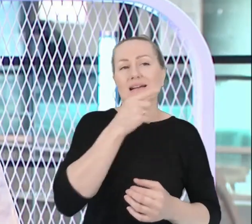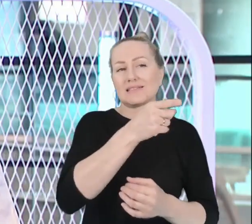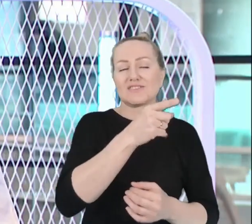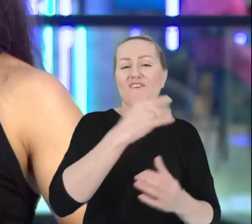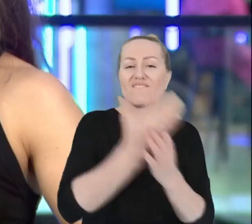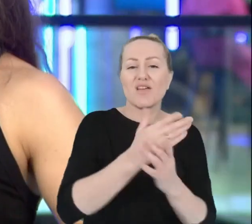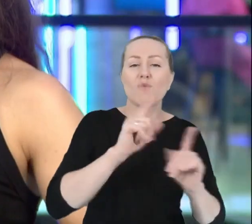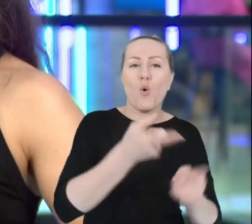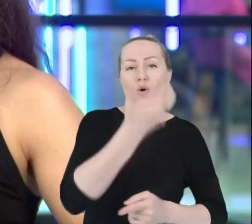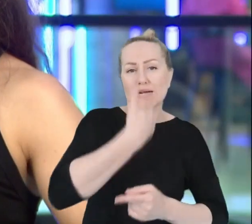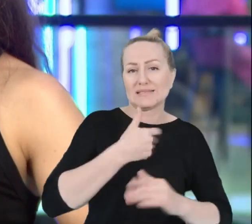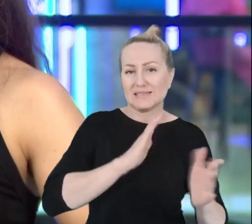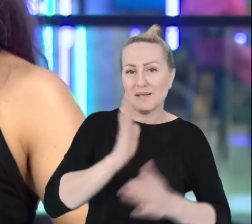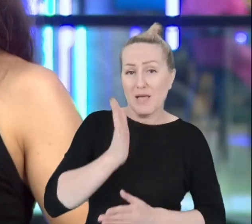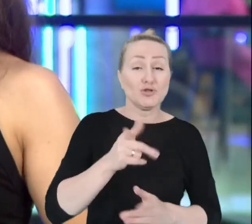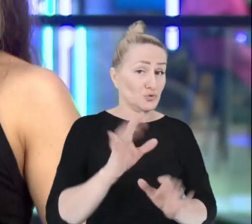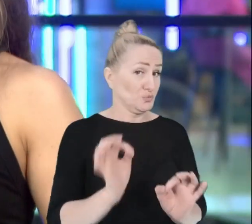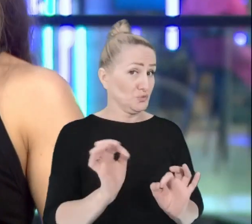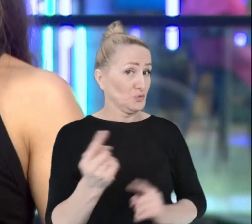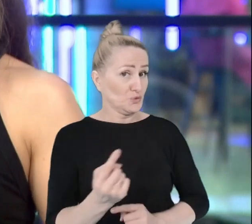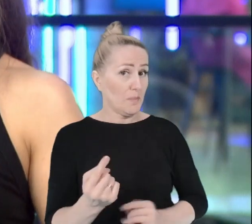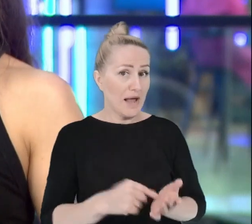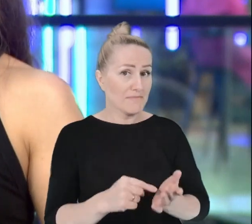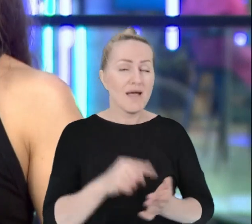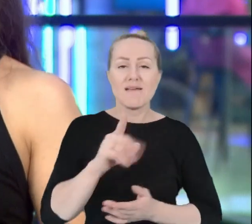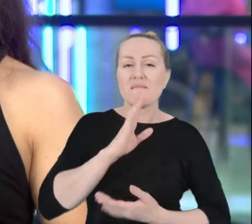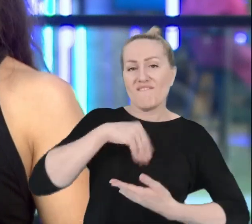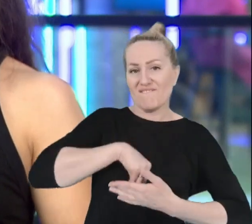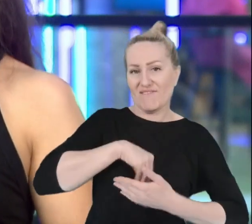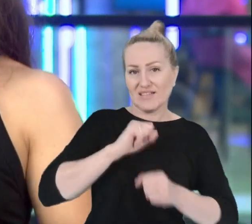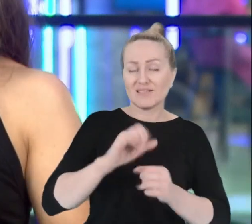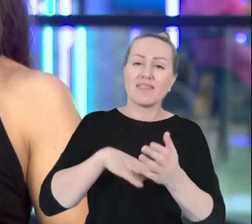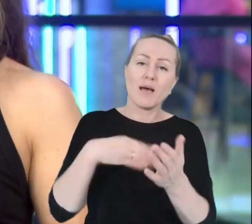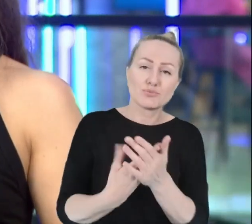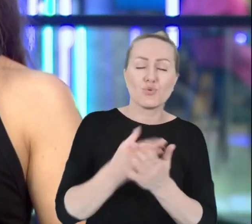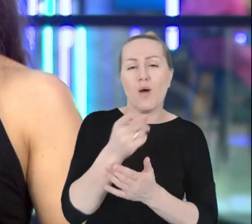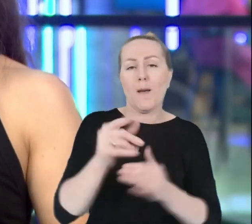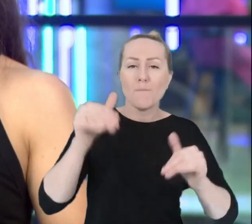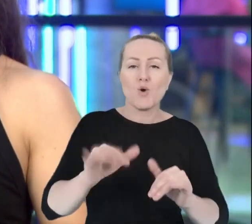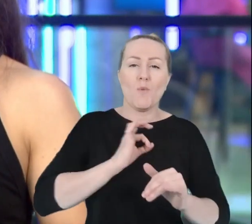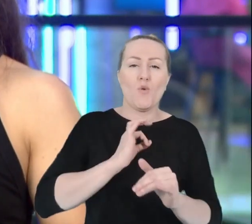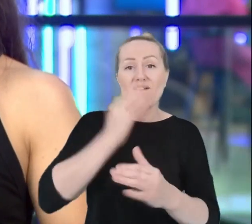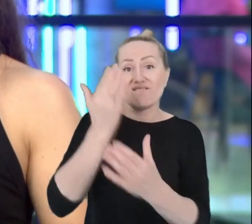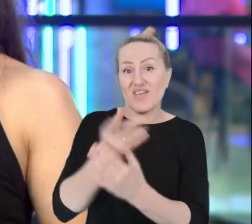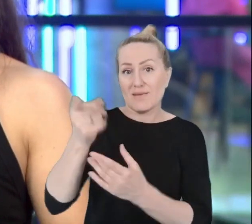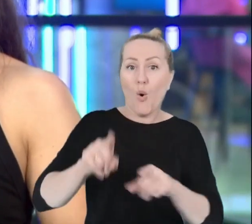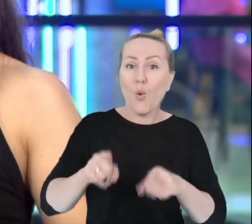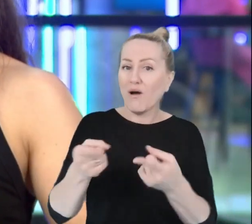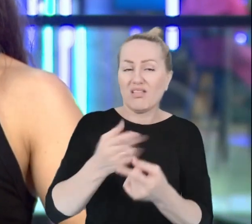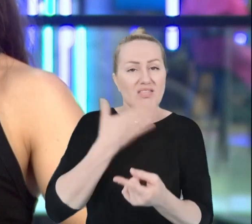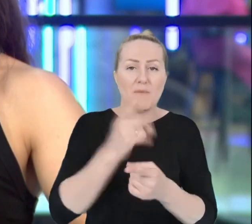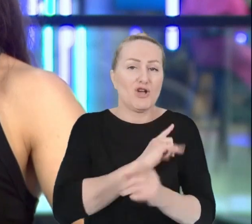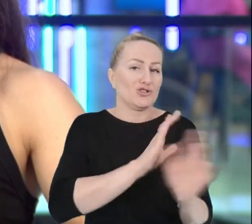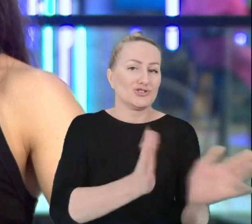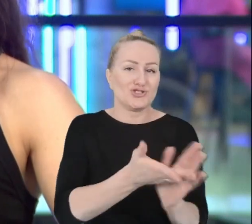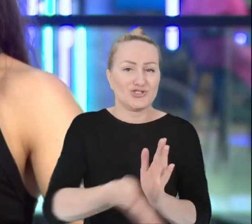jest jednak od wewnątrz, bo może być tak, że moja organizacja czy moja firma niekoniecznie dba o ten dobrostan pracowników, natomiast